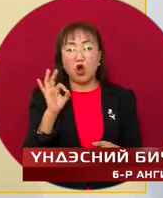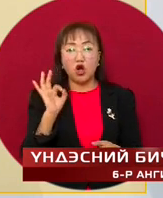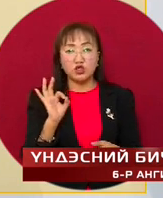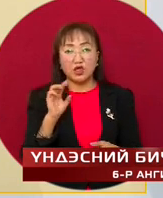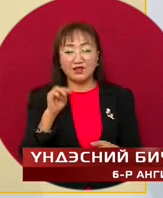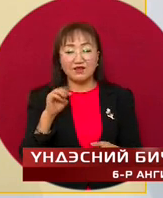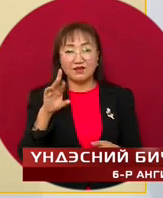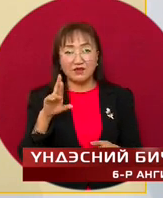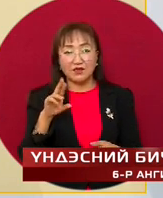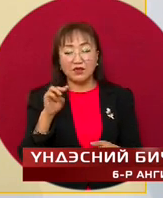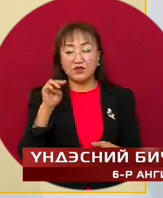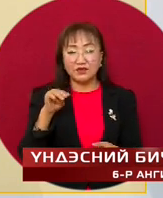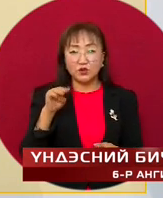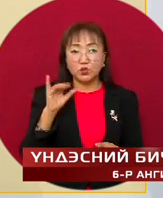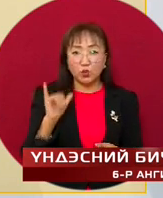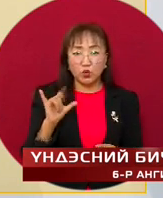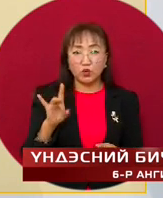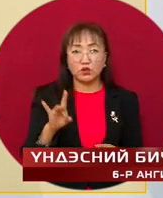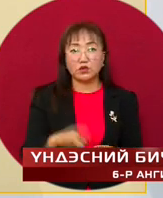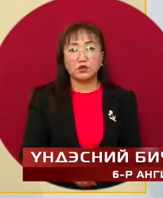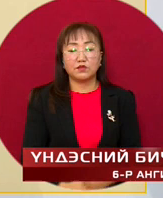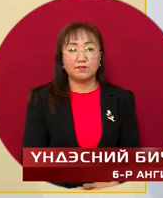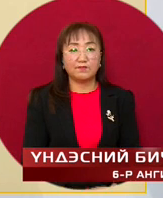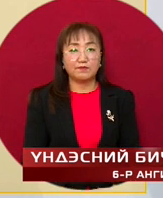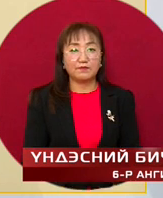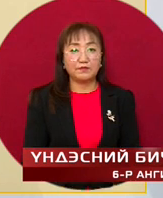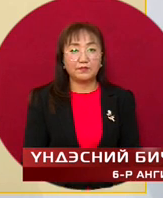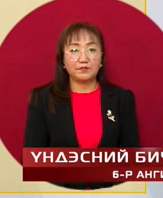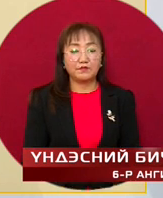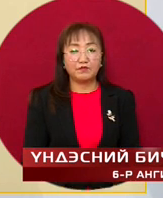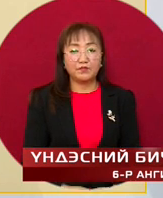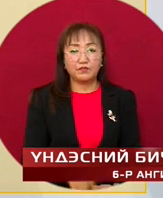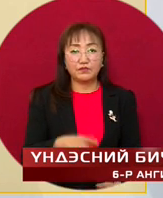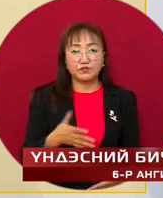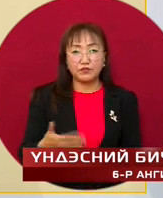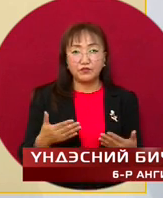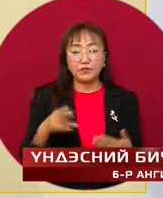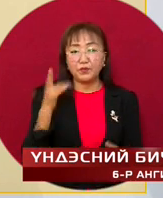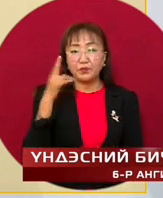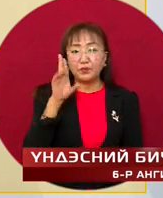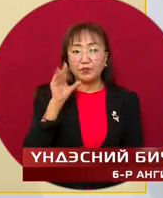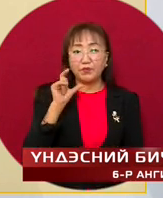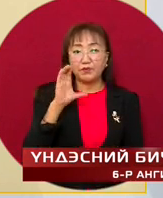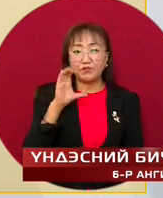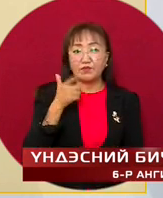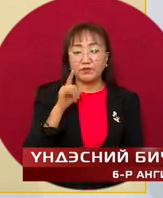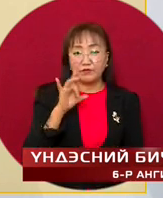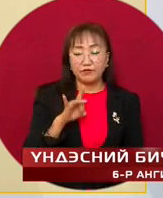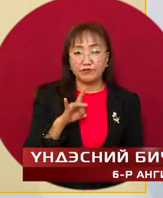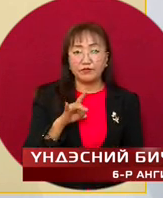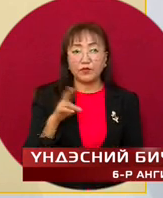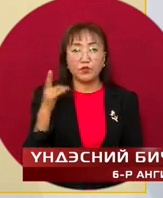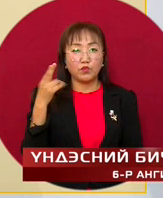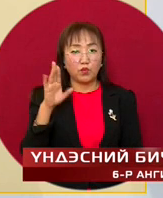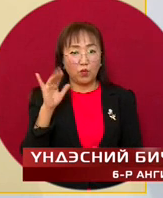сайн санаарай. За зөөлөн дэвсгэр буюу ихшгэр төгс үг нь өх оршихын тий ялгалын дуу дур гэсэн энэ хоёр